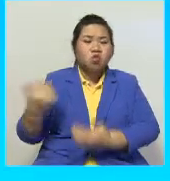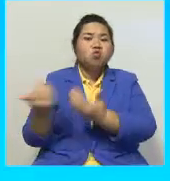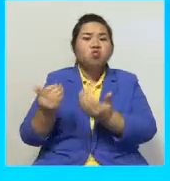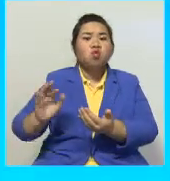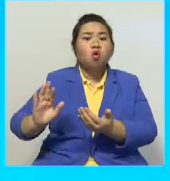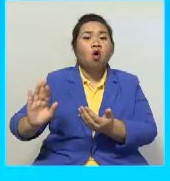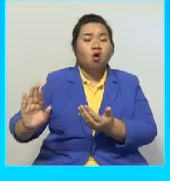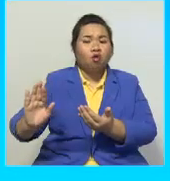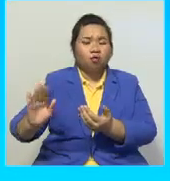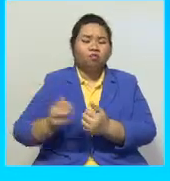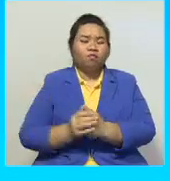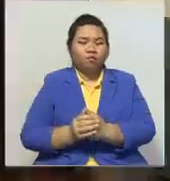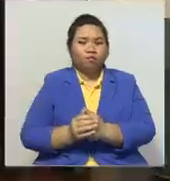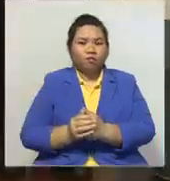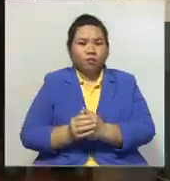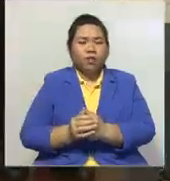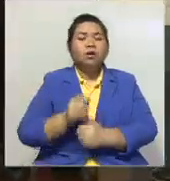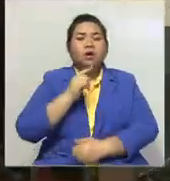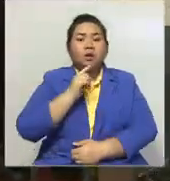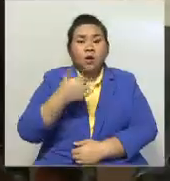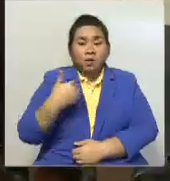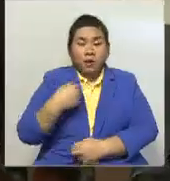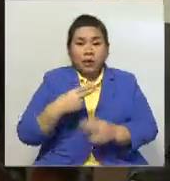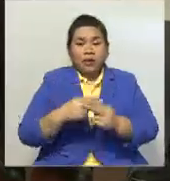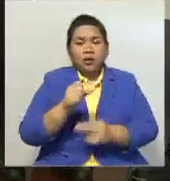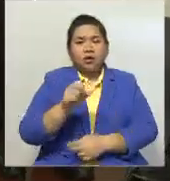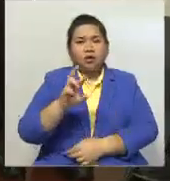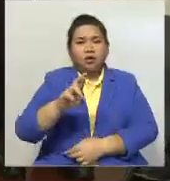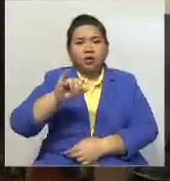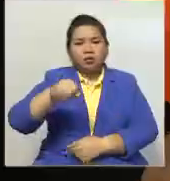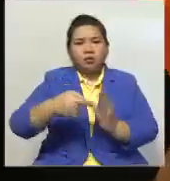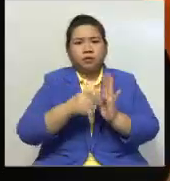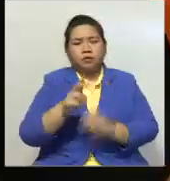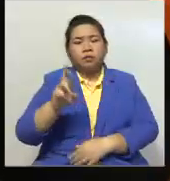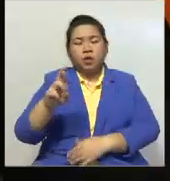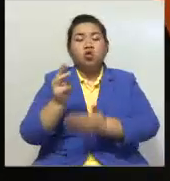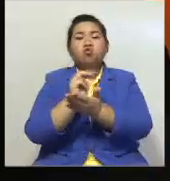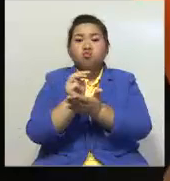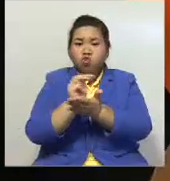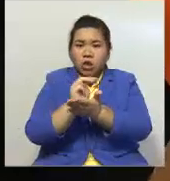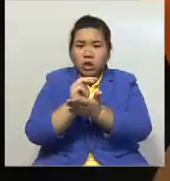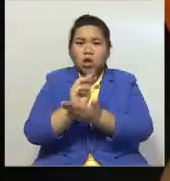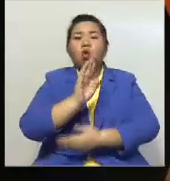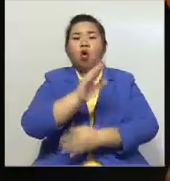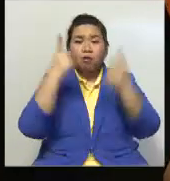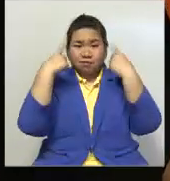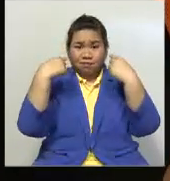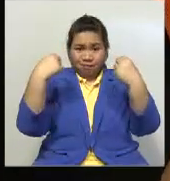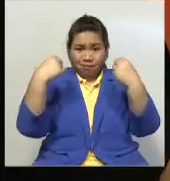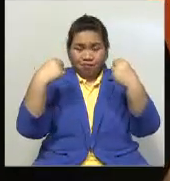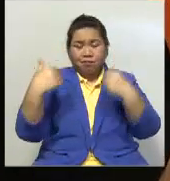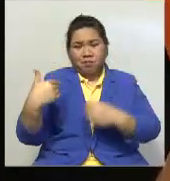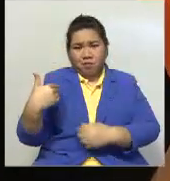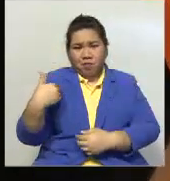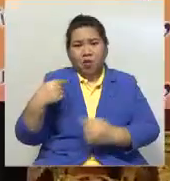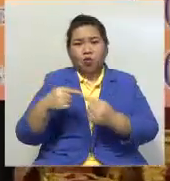เธอพระองค์เจ้าพัชรกิติยาภาโปรดให้นายสรจักรเกษมสุวรรณกรรมการมูลนิธิอาสาเพื่อนพึ่งพายามยากส